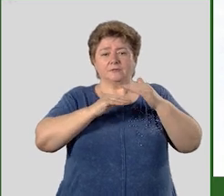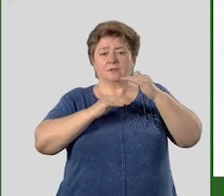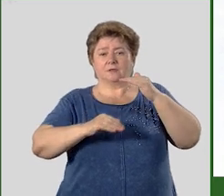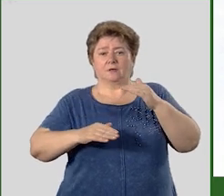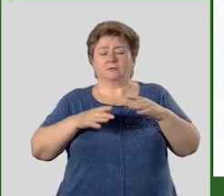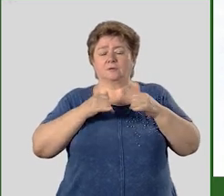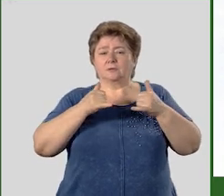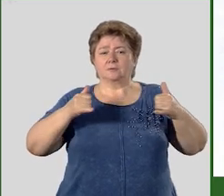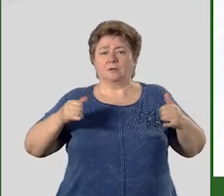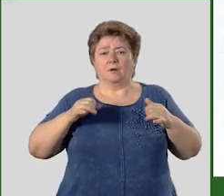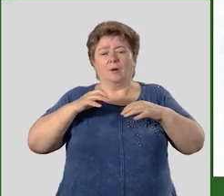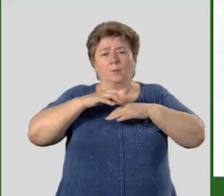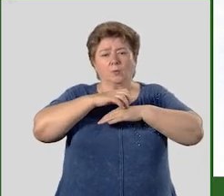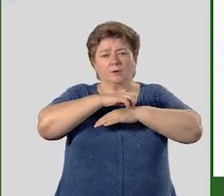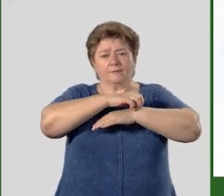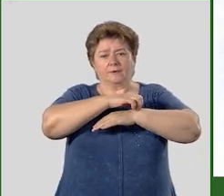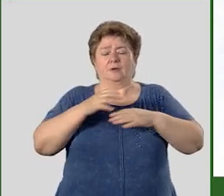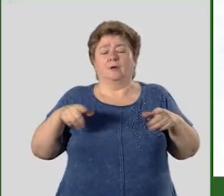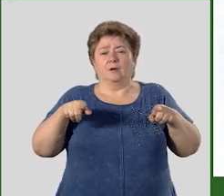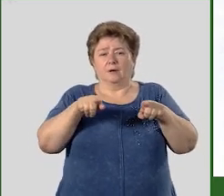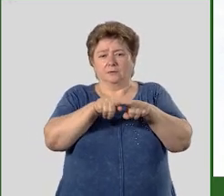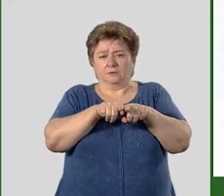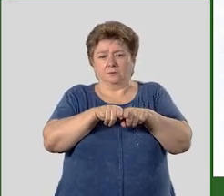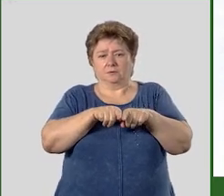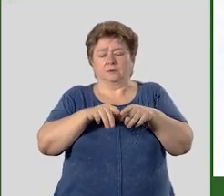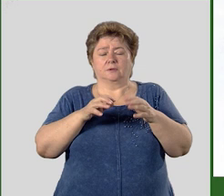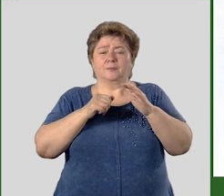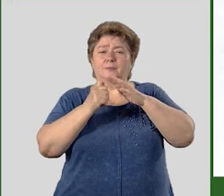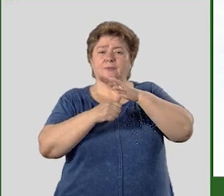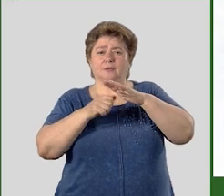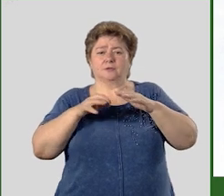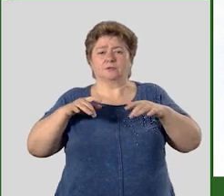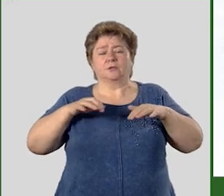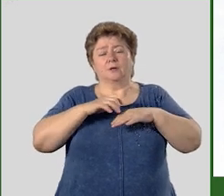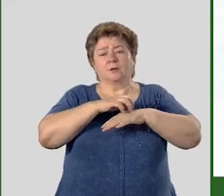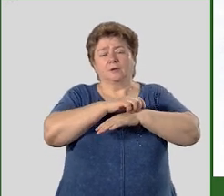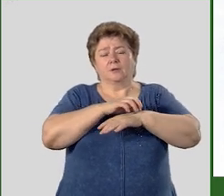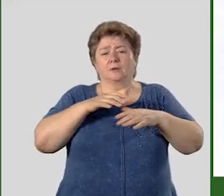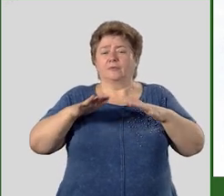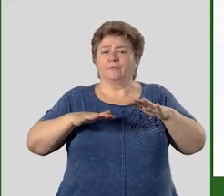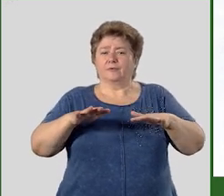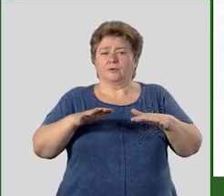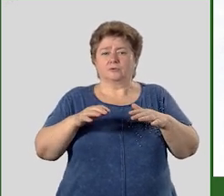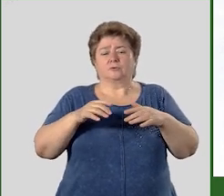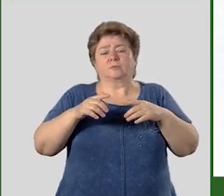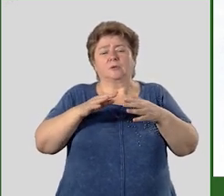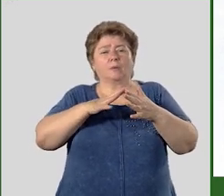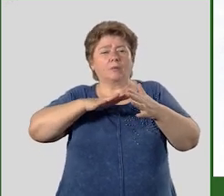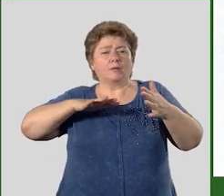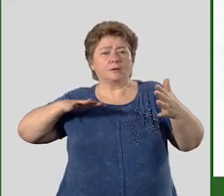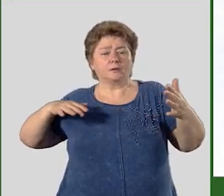ярусах распространены муравьи, в том числе кочующие муравьи, передвигающиеся